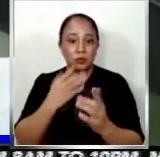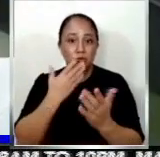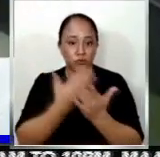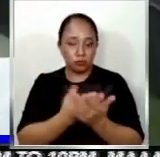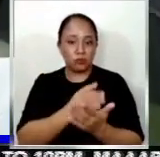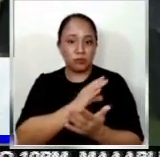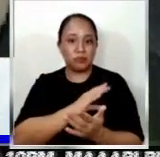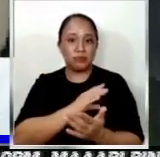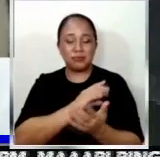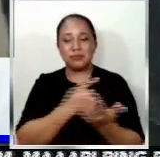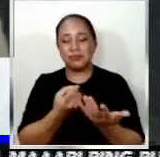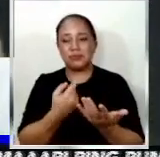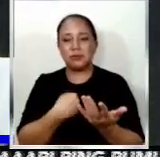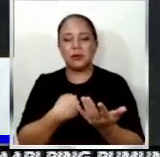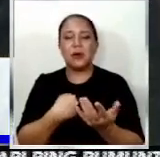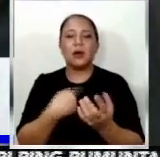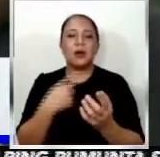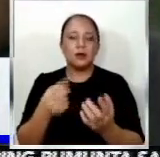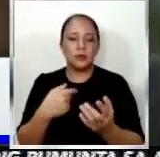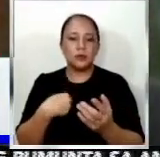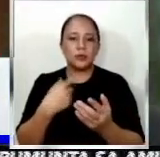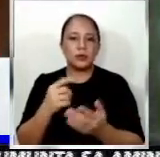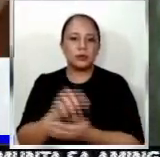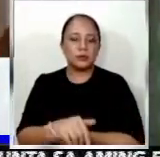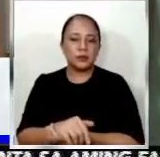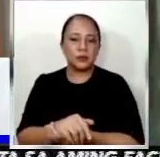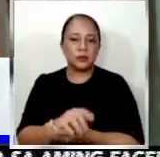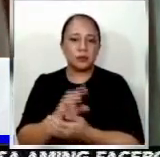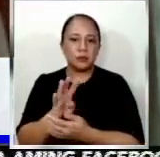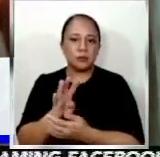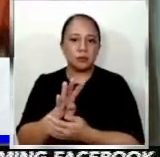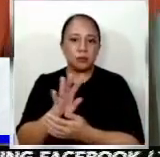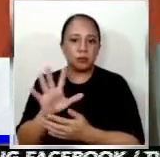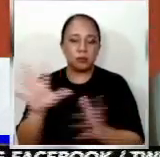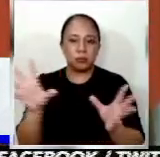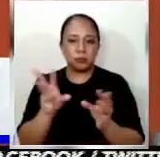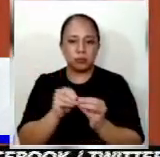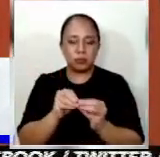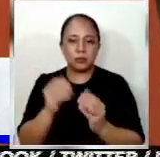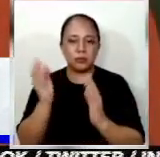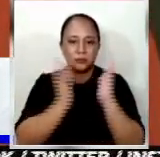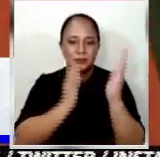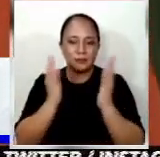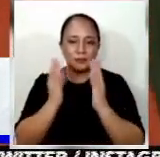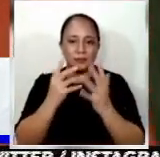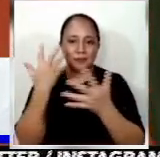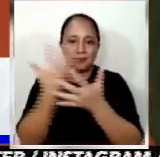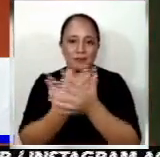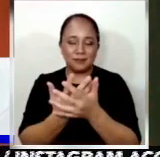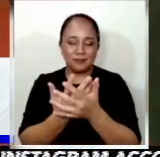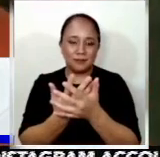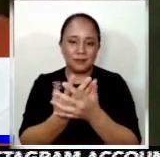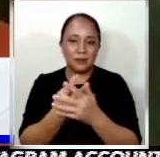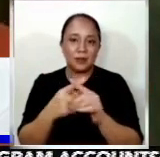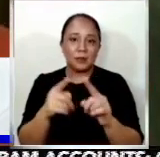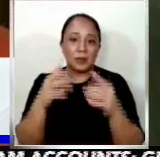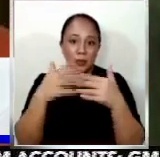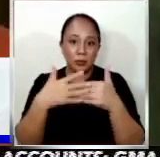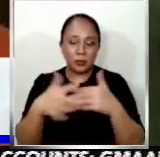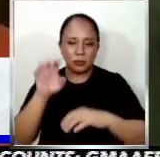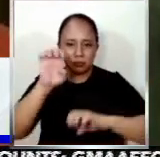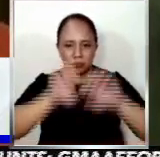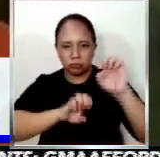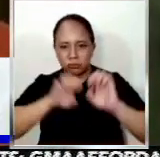allowance, lumalabas na 45 taon na rin ang katumbas na naisilbi niyang sentensya sa kulungan. Kaya matapos ma-evaluate ang kanyang